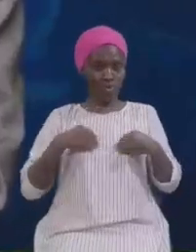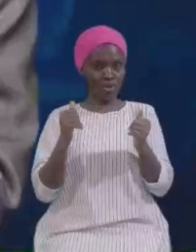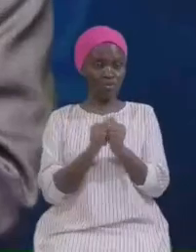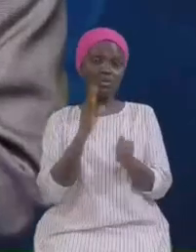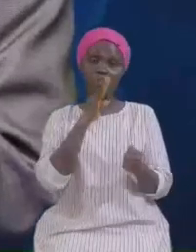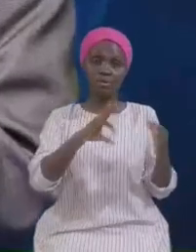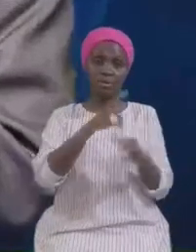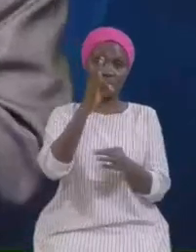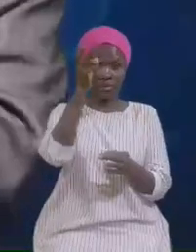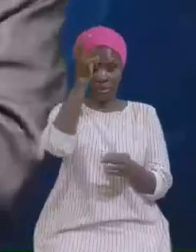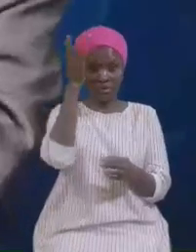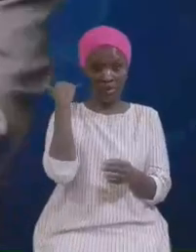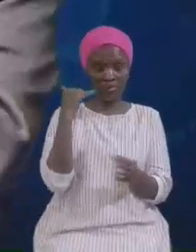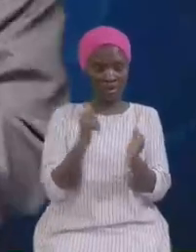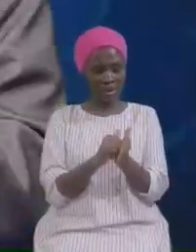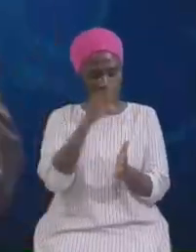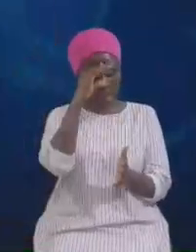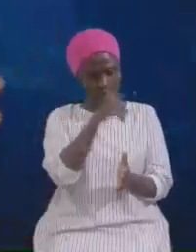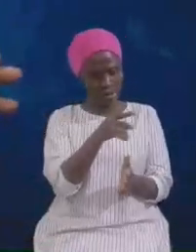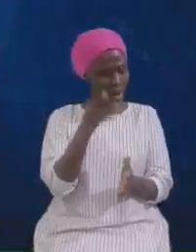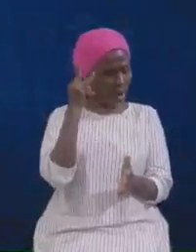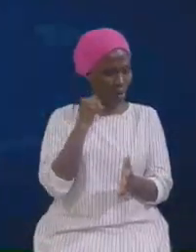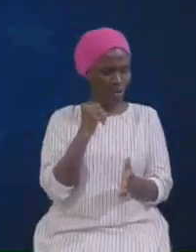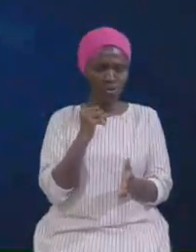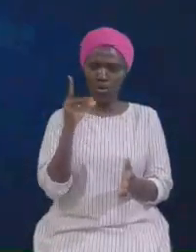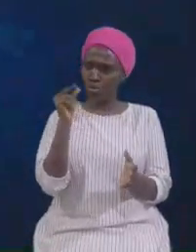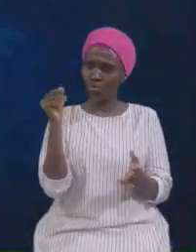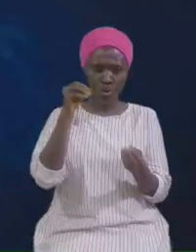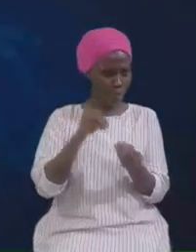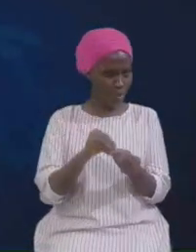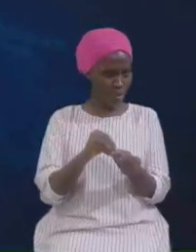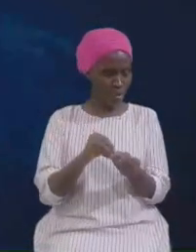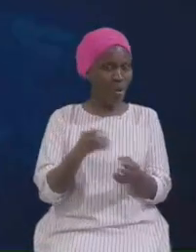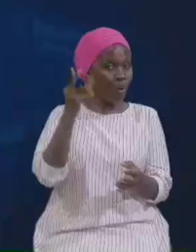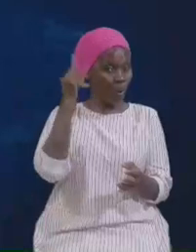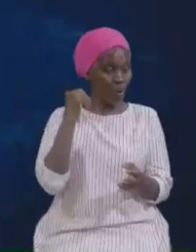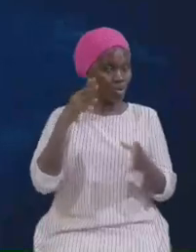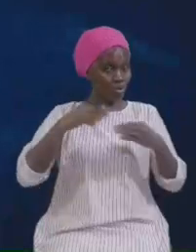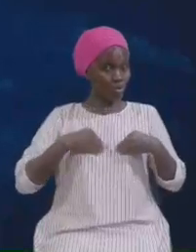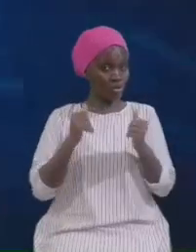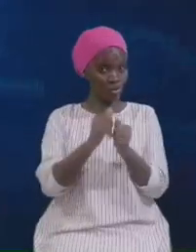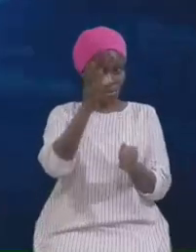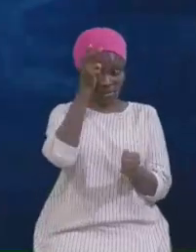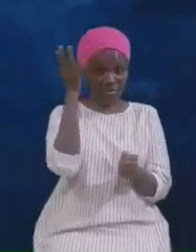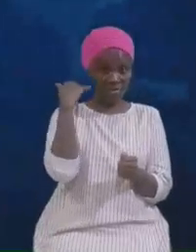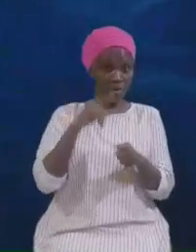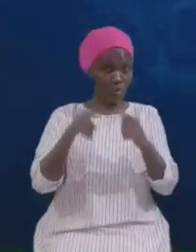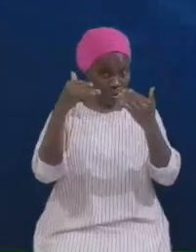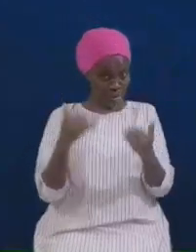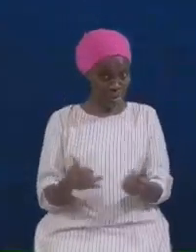démoniaque, celui qui avait eu, il était possédé, mais il n'est plus possédé en ce